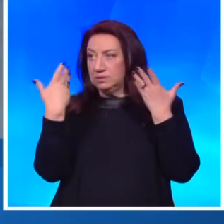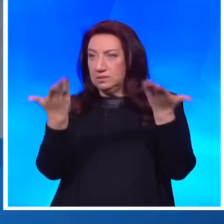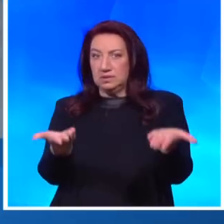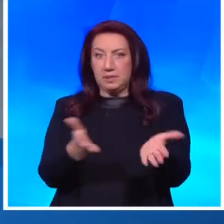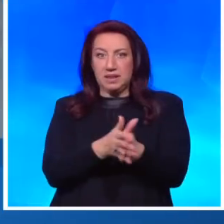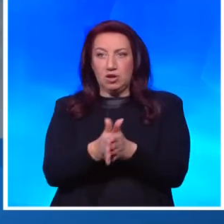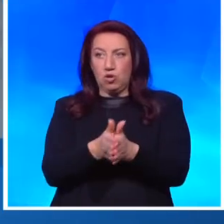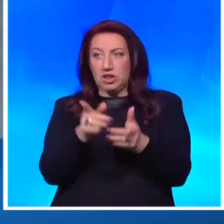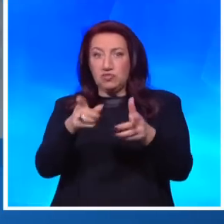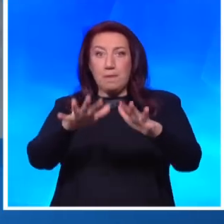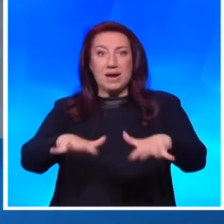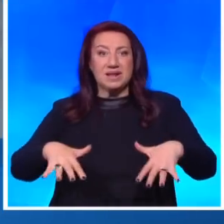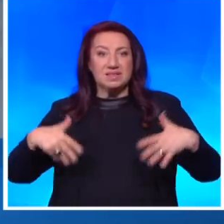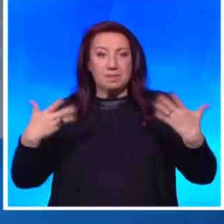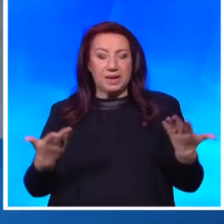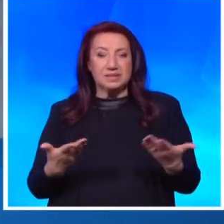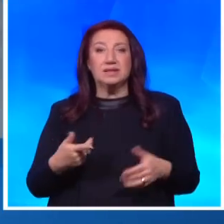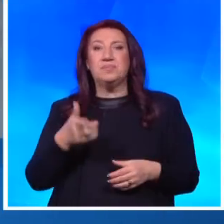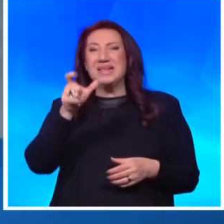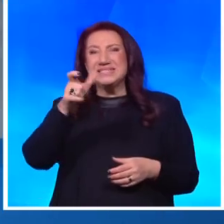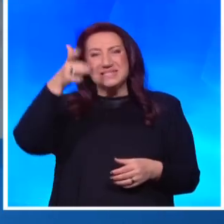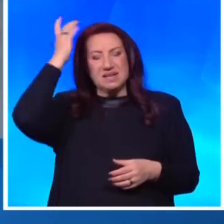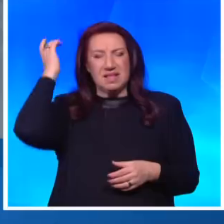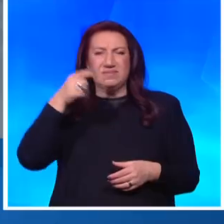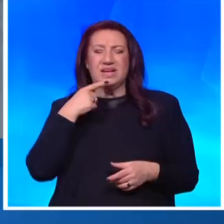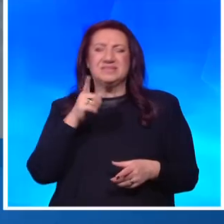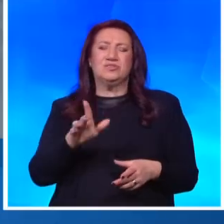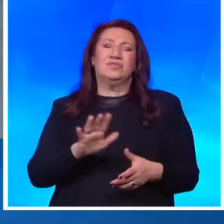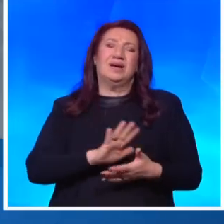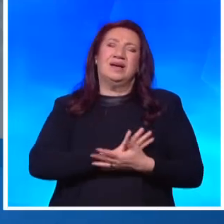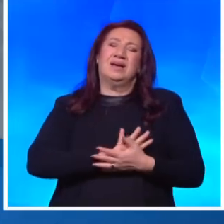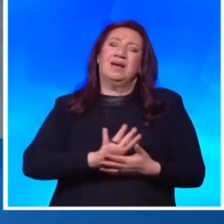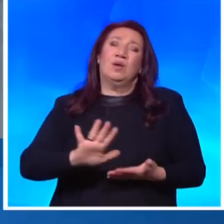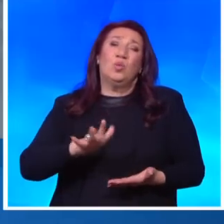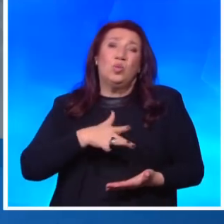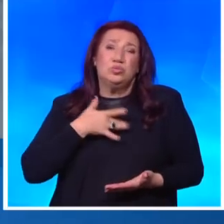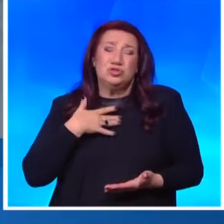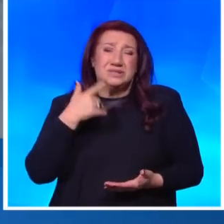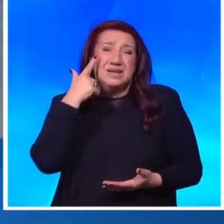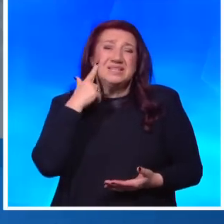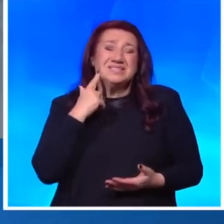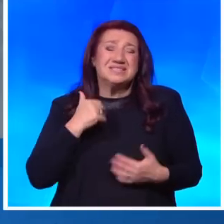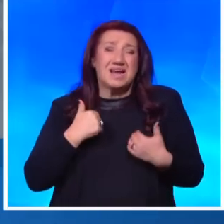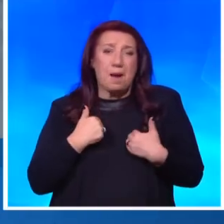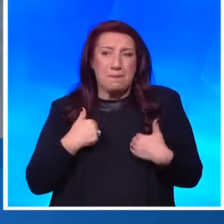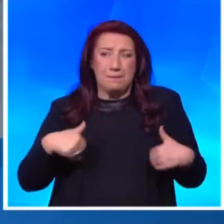народ Слави Трифонов определи случилото се като омерзително. Забити ви новините, Ванина Неткова.